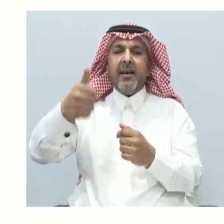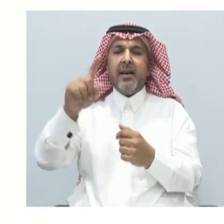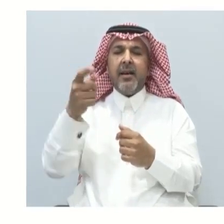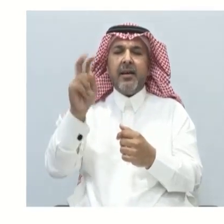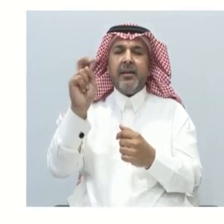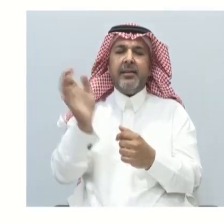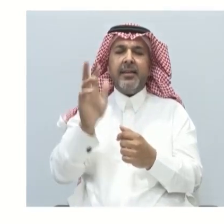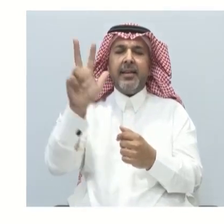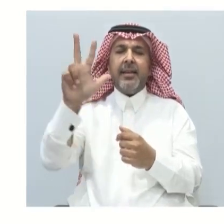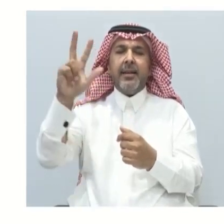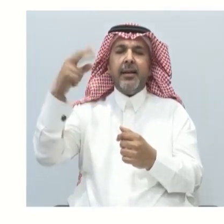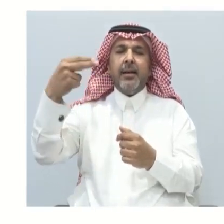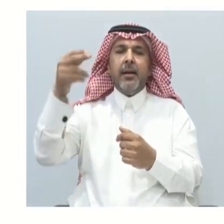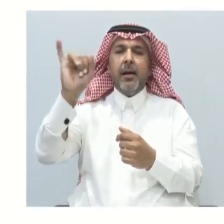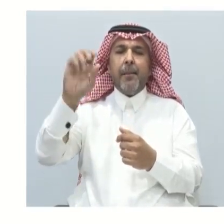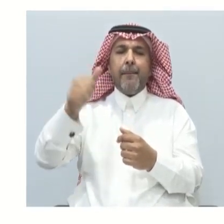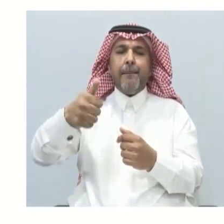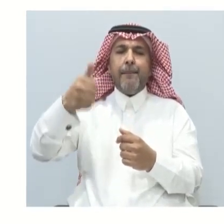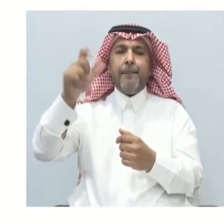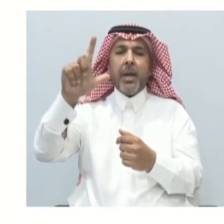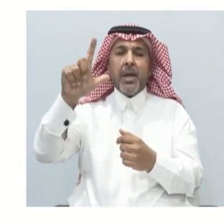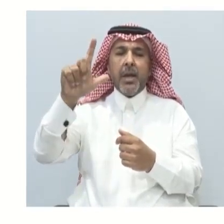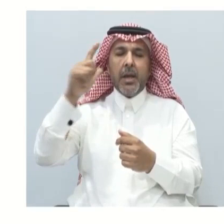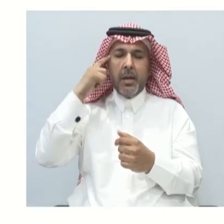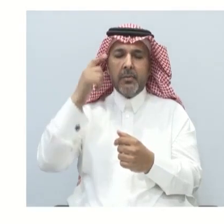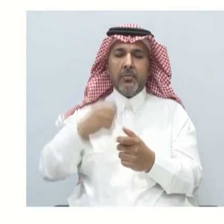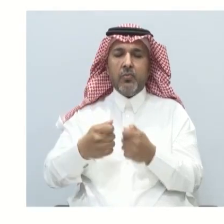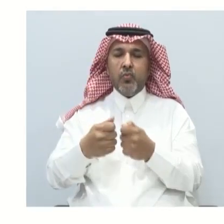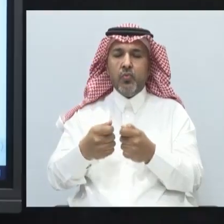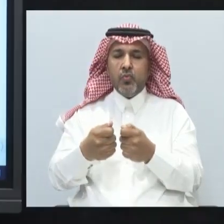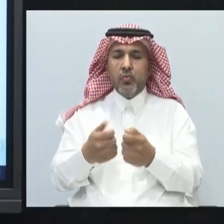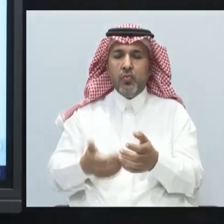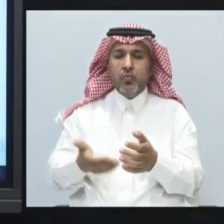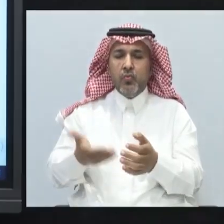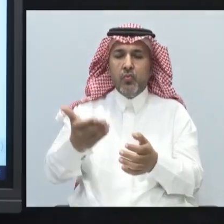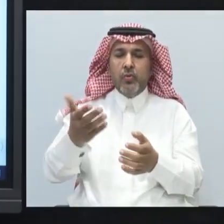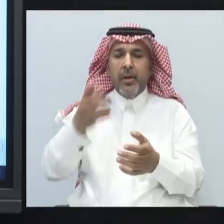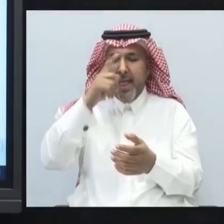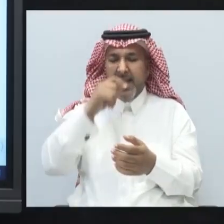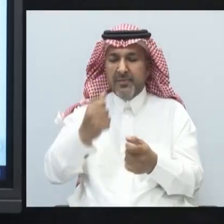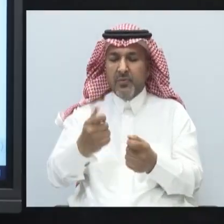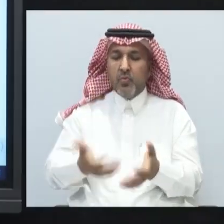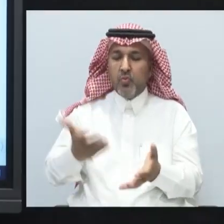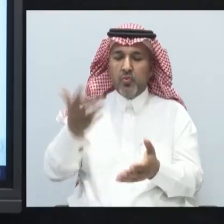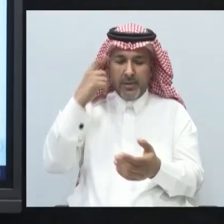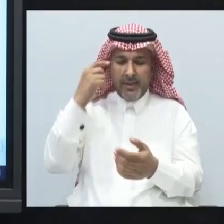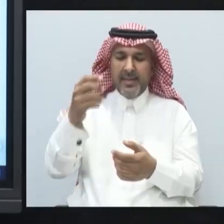سبيل المثال مثلا كل ما زاد الانتاج تزيد التكلفه او ارتباط بين التكلفه